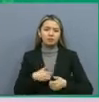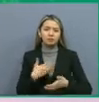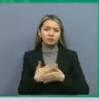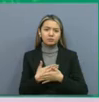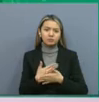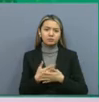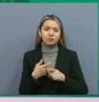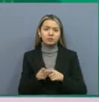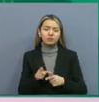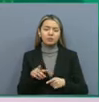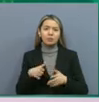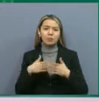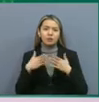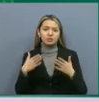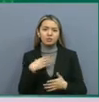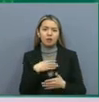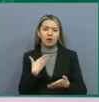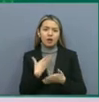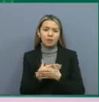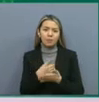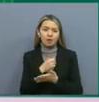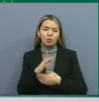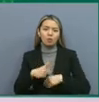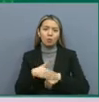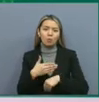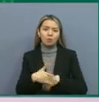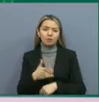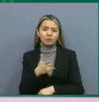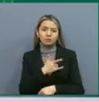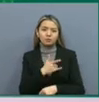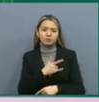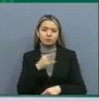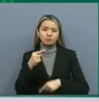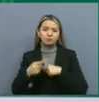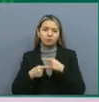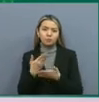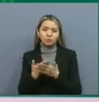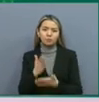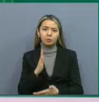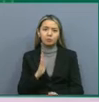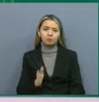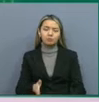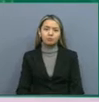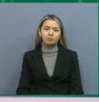Оған өңірдегі ауқымды әрі белсенді «Доброе сердце Көкшетау» еріктілер тобы мысал бола алады.